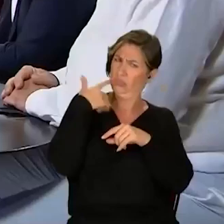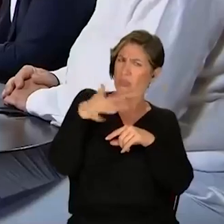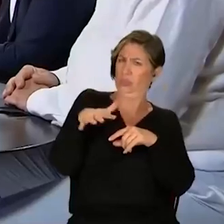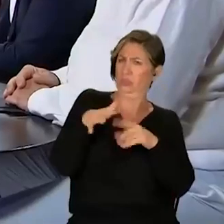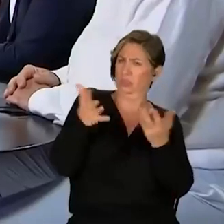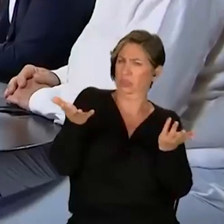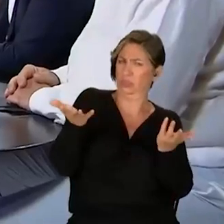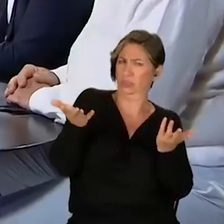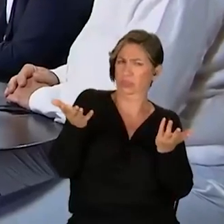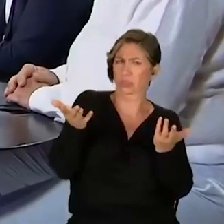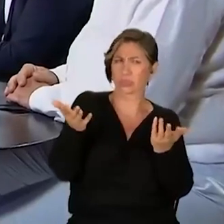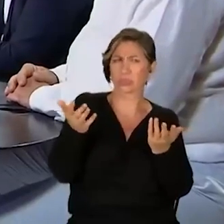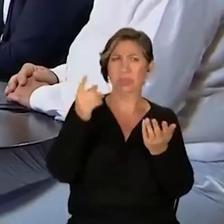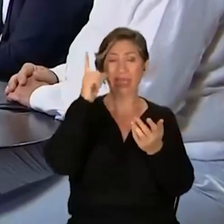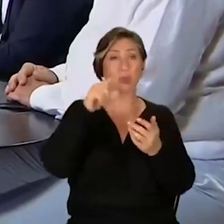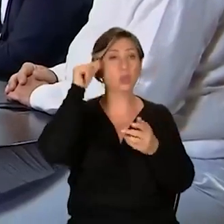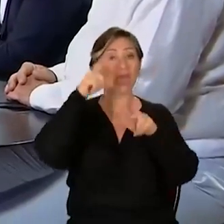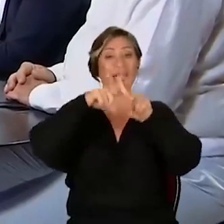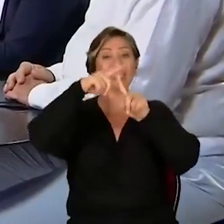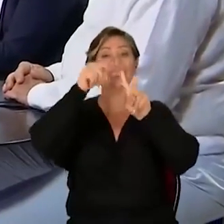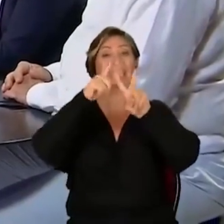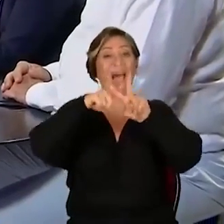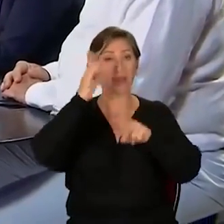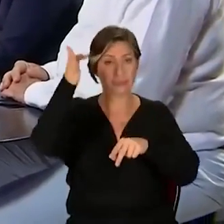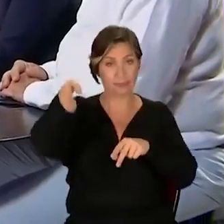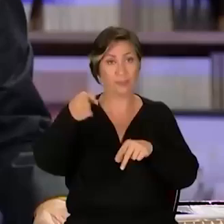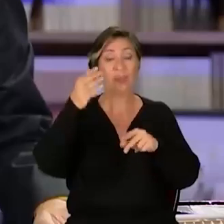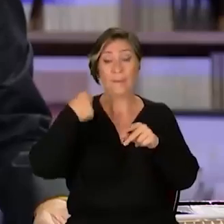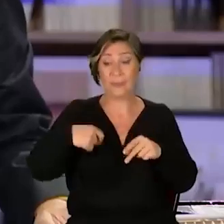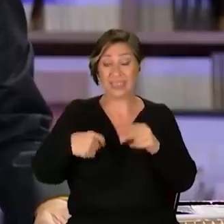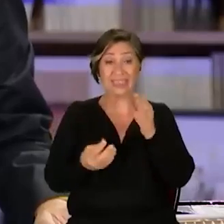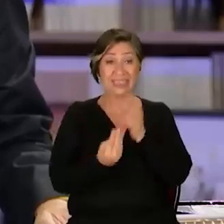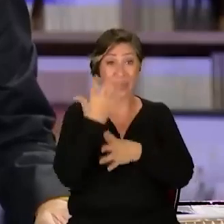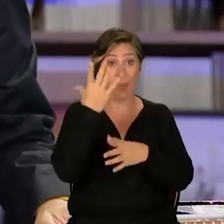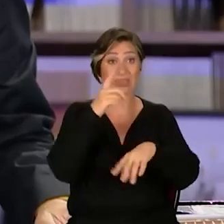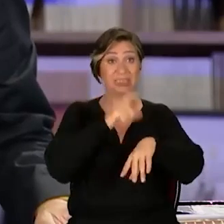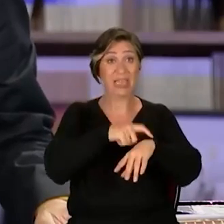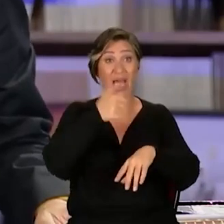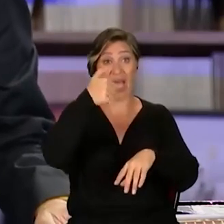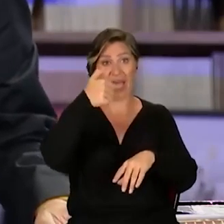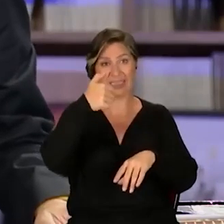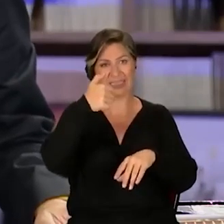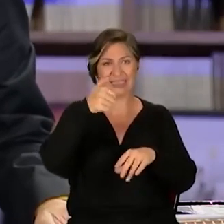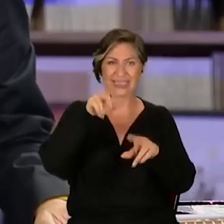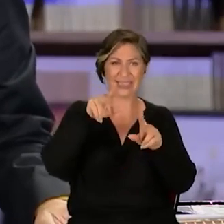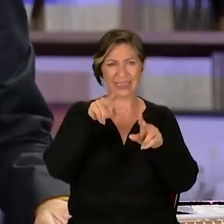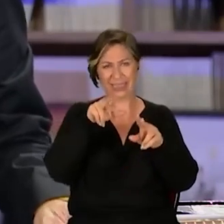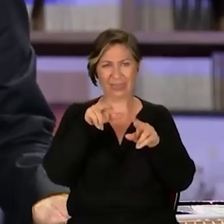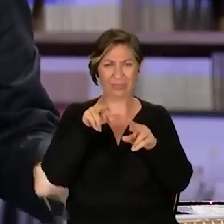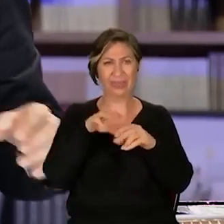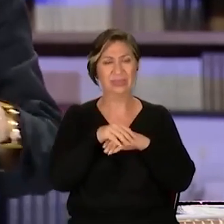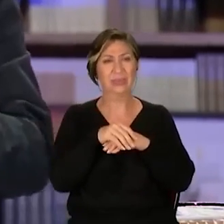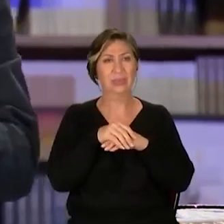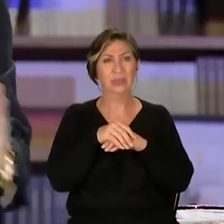şaşırmıştım. İlk Atina'ya gittiğimde pazartesi sabahı saat 6 civarıydı sanıyorum